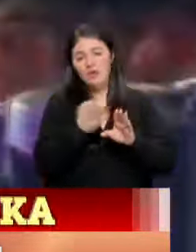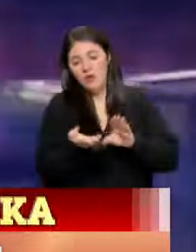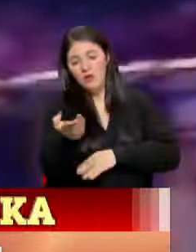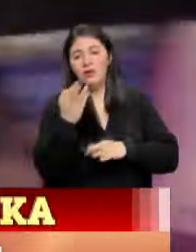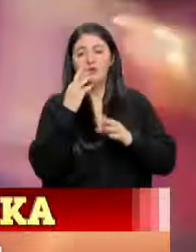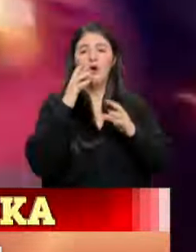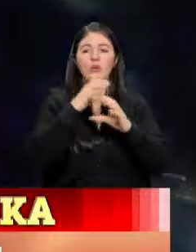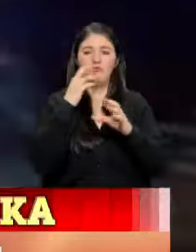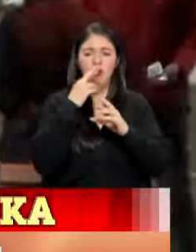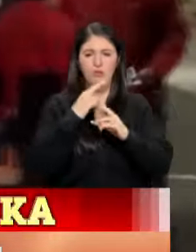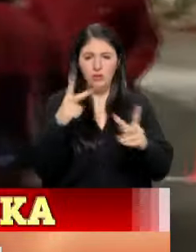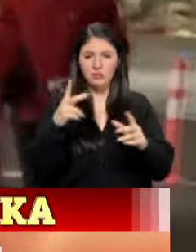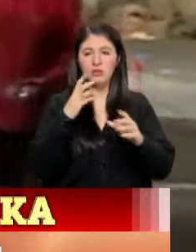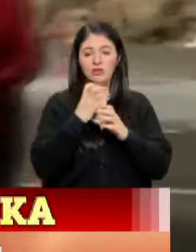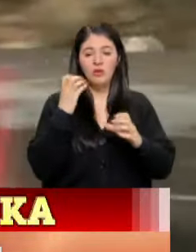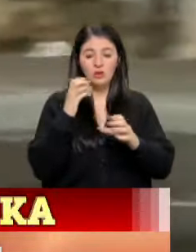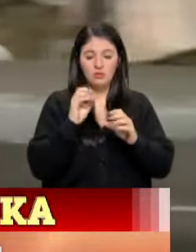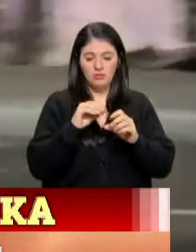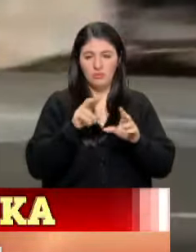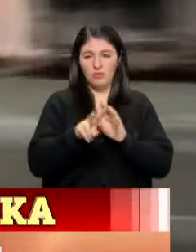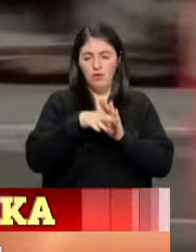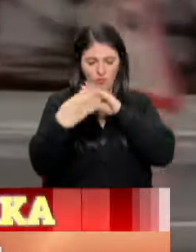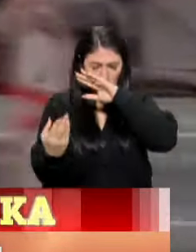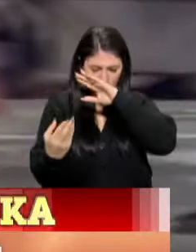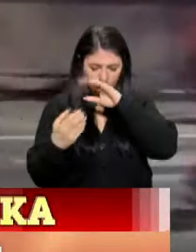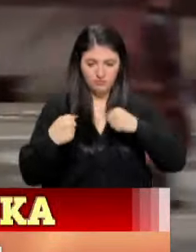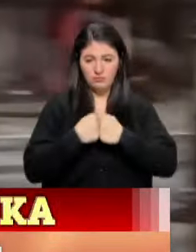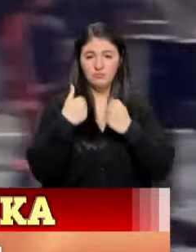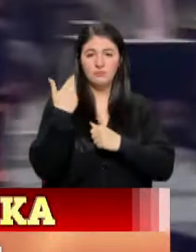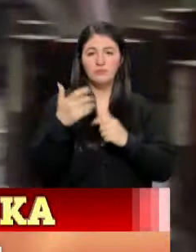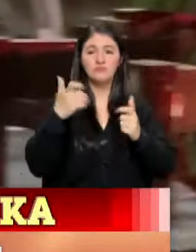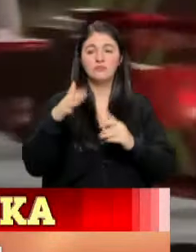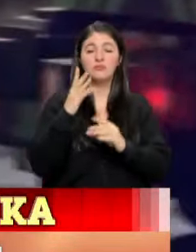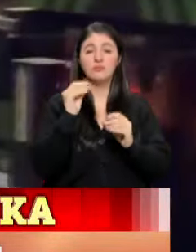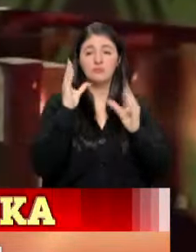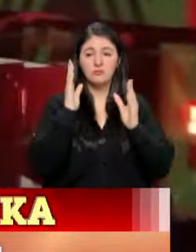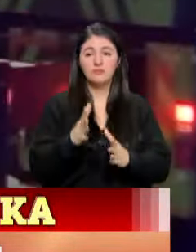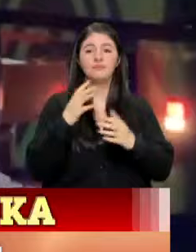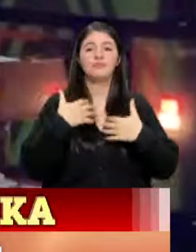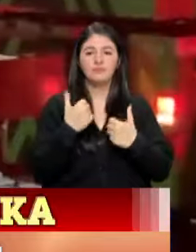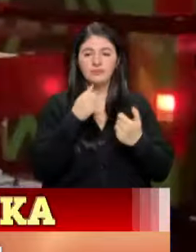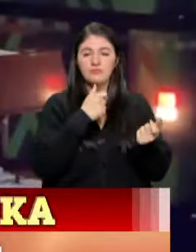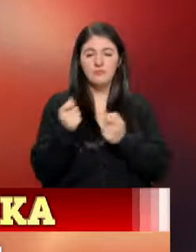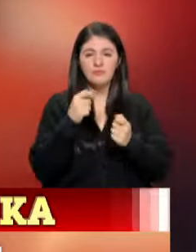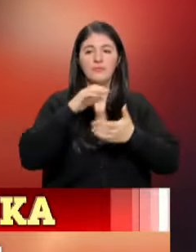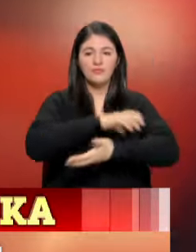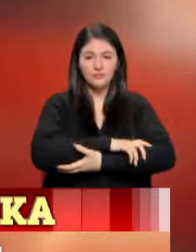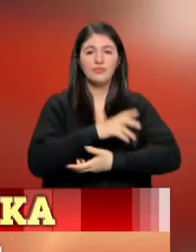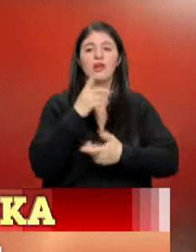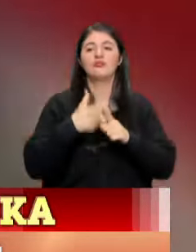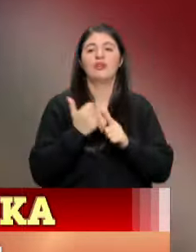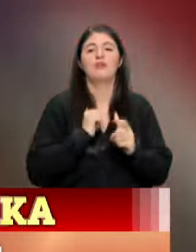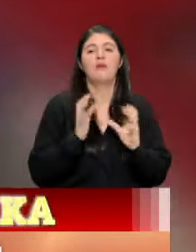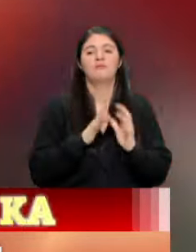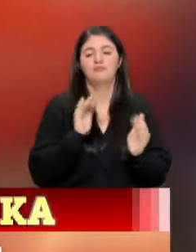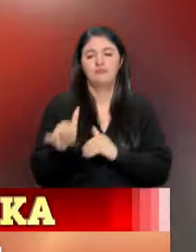otobüsün camları patladı. Yolcular otobüsten yola fırladı. Korkunç kaza sonrası bölgeye çok sayıda sağlık, itfaiye, AFAD ve jandarma